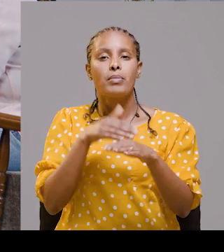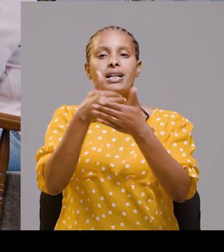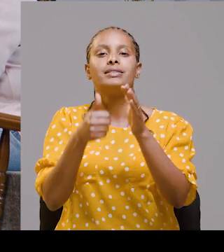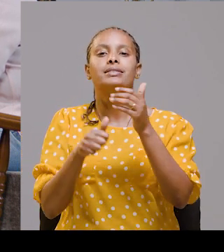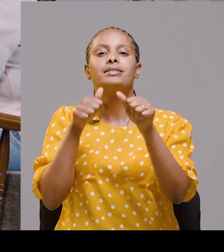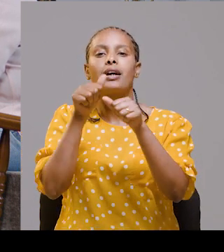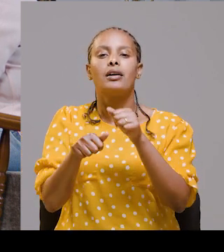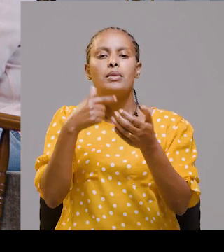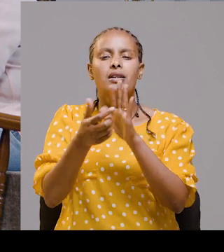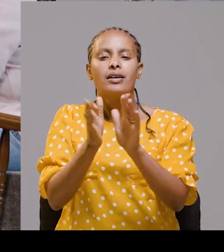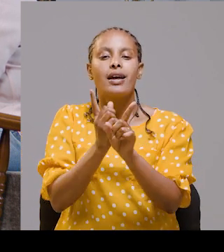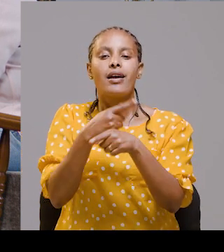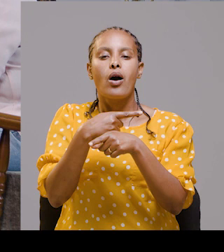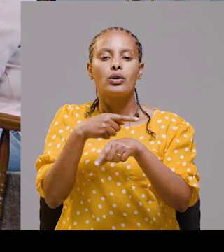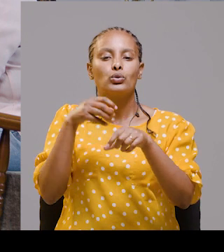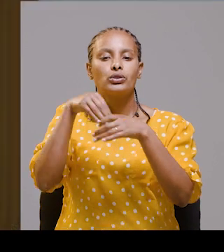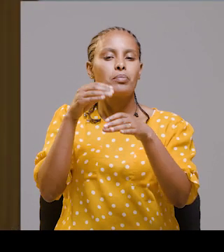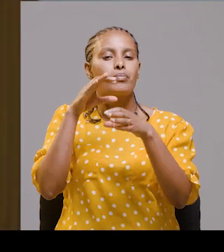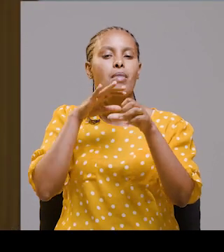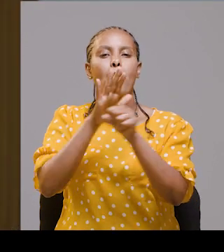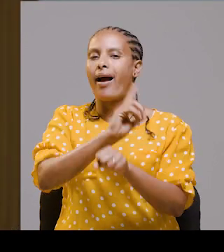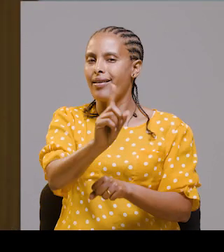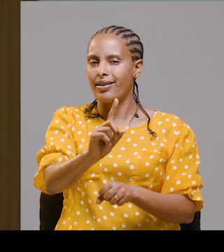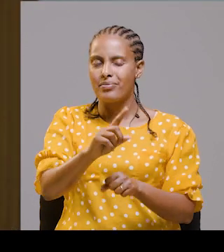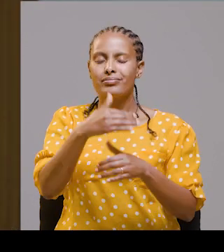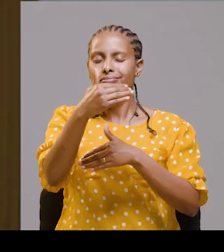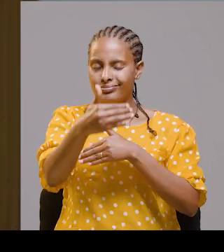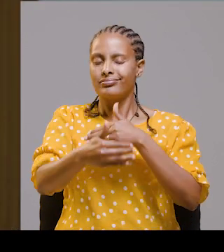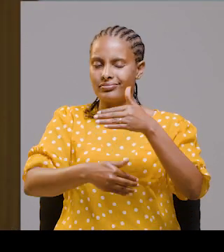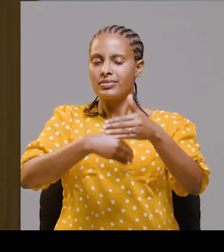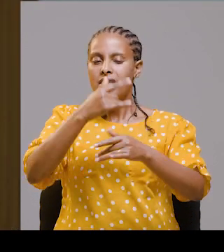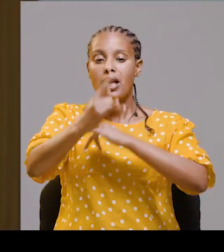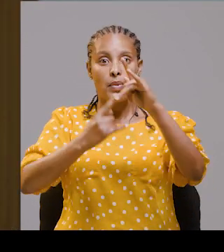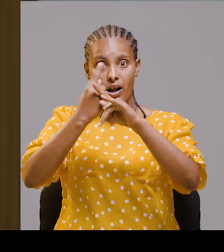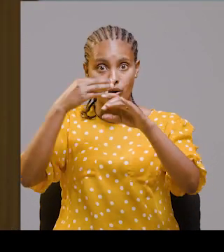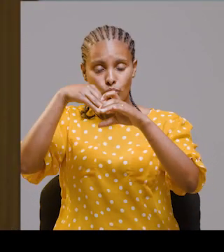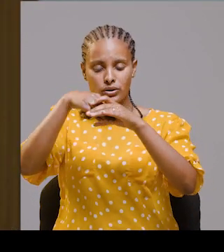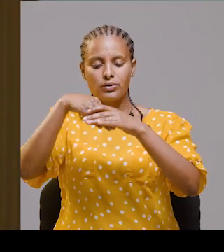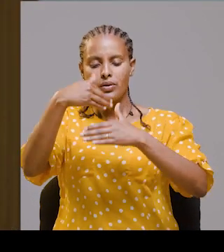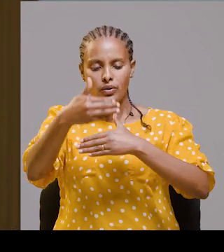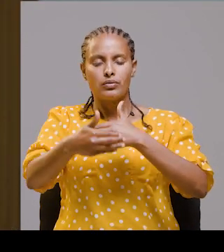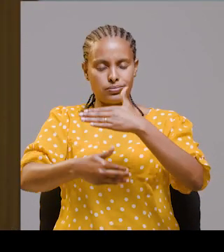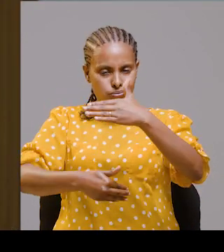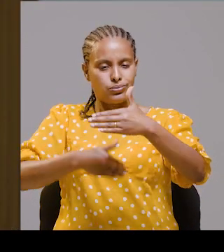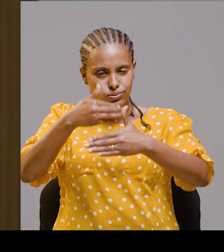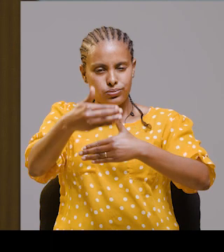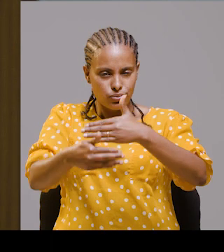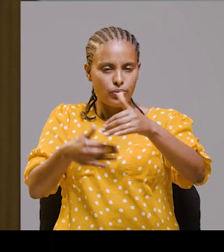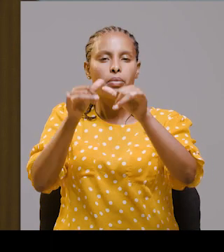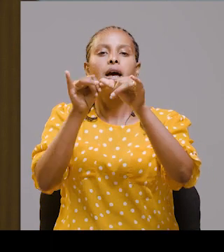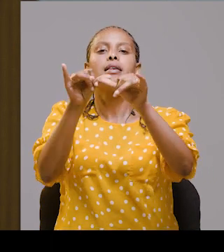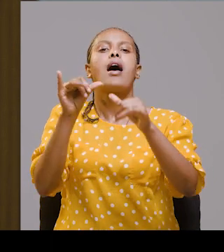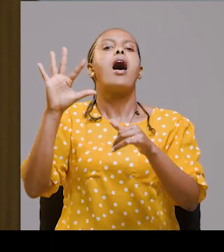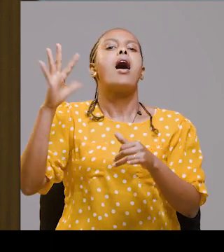በዛ ሰዓት ውስጥ በዛ ደቂቃ ውስጥ የሚያበቃ ነገር አይደለም። ፕሮባብሊ በዘመናት ውስጥ እንትን ኤኮ ያደረገ የሚቀጥል አይነት